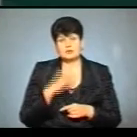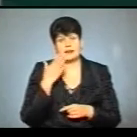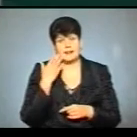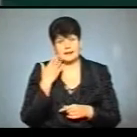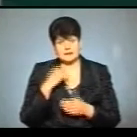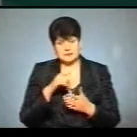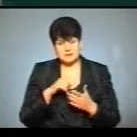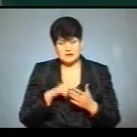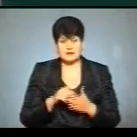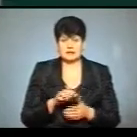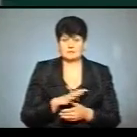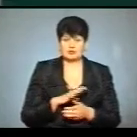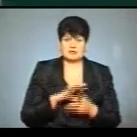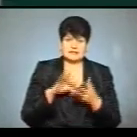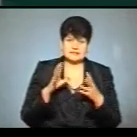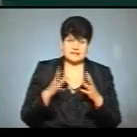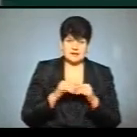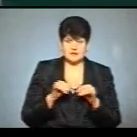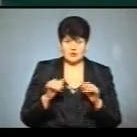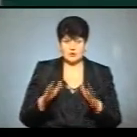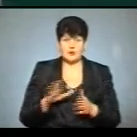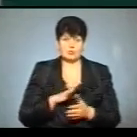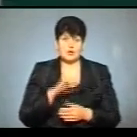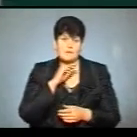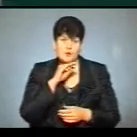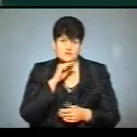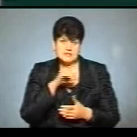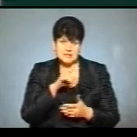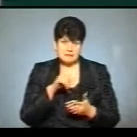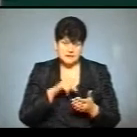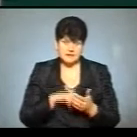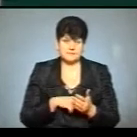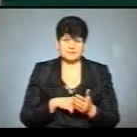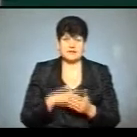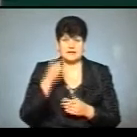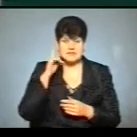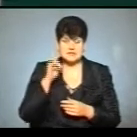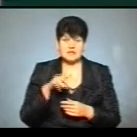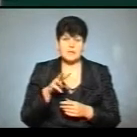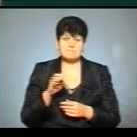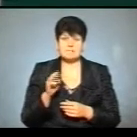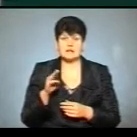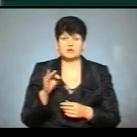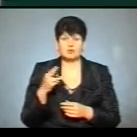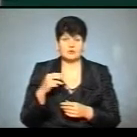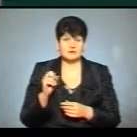питання, були такі питання на загальний розвиток, були професійні, на знання методик і на